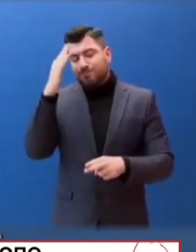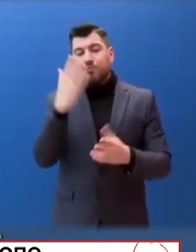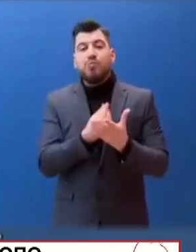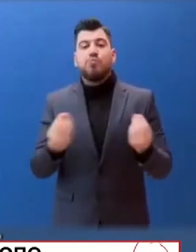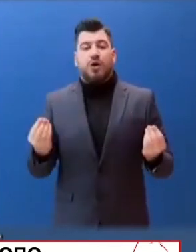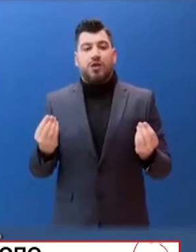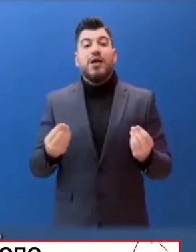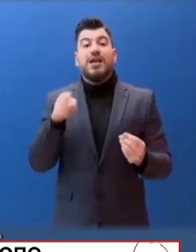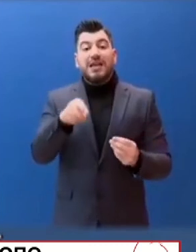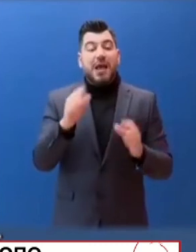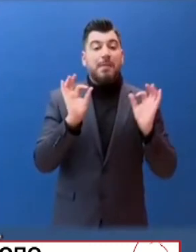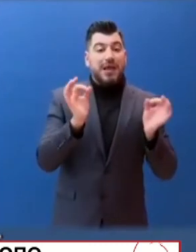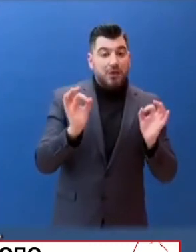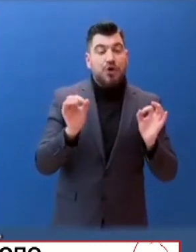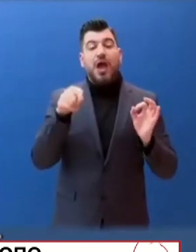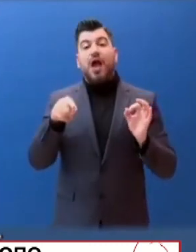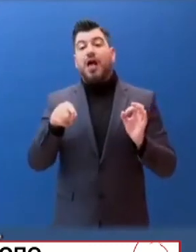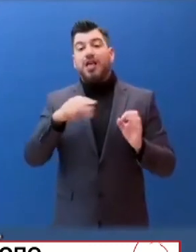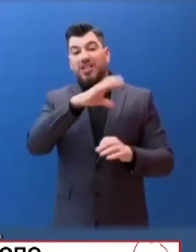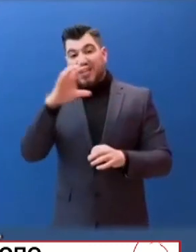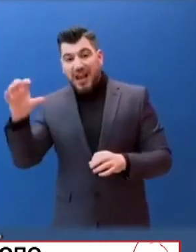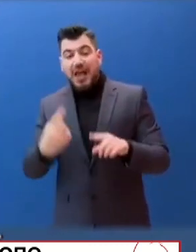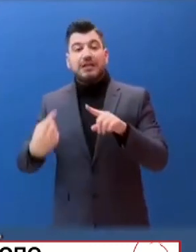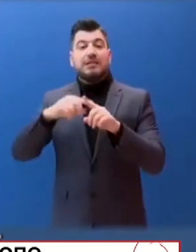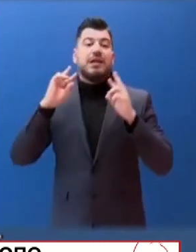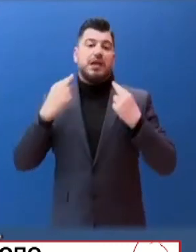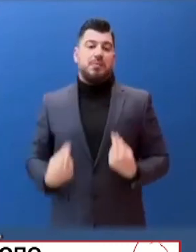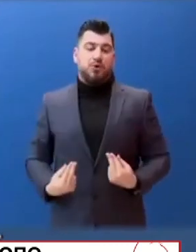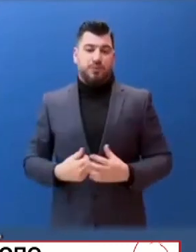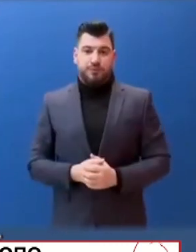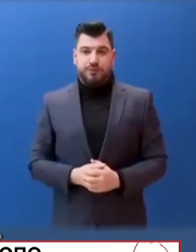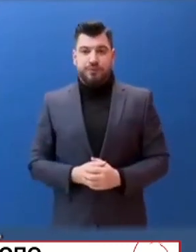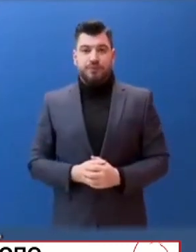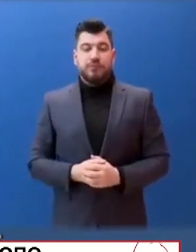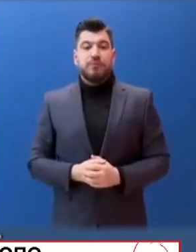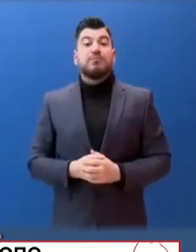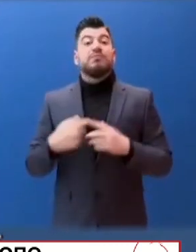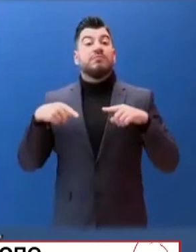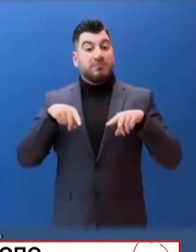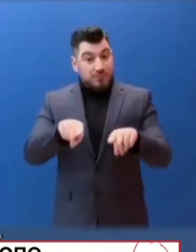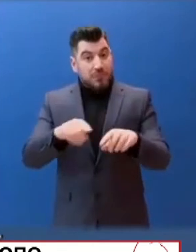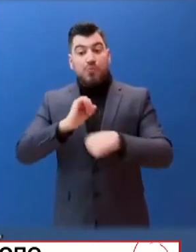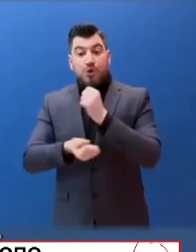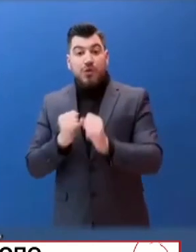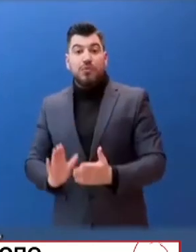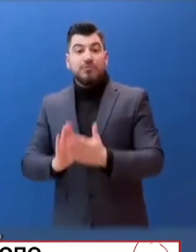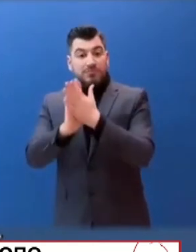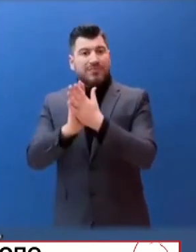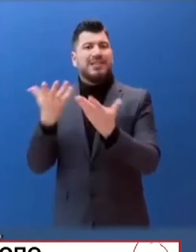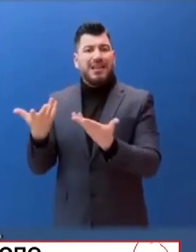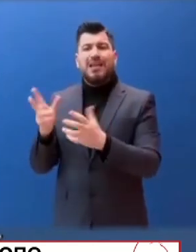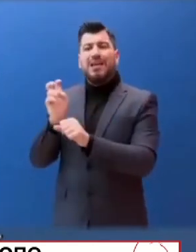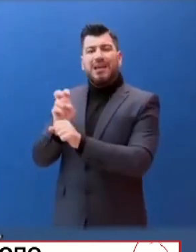Δυτική Θεσσαλία, τη Δυτική Μακεδονία και την Ήπειρο. Αντιμετωπίζουμε ταυτόχρονα σημαντικές εκκρεμότητες του